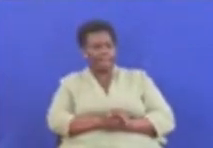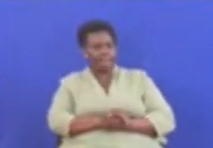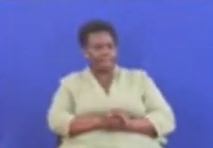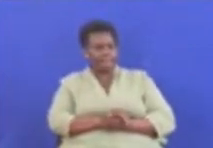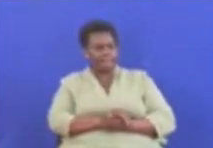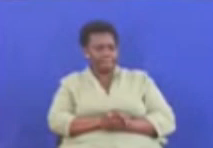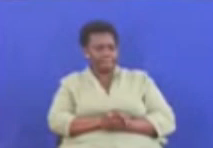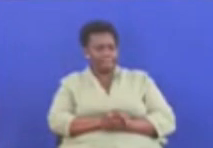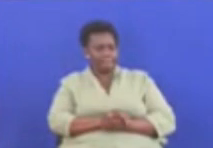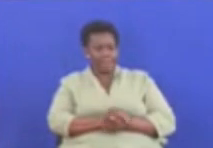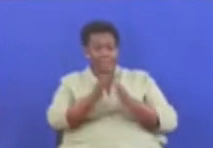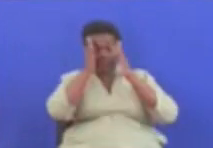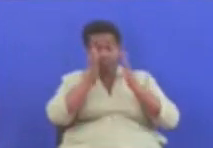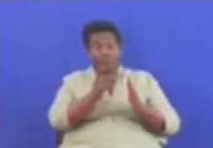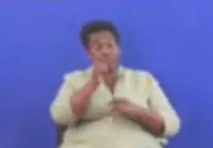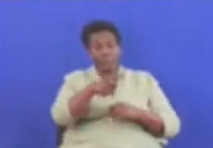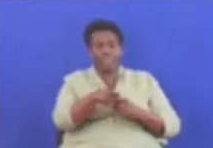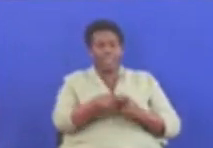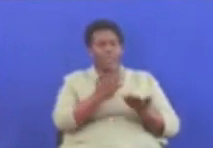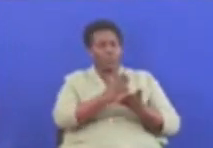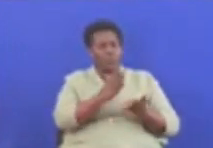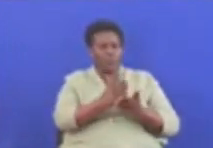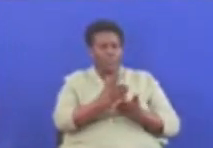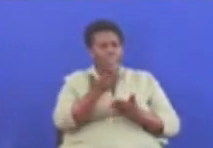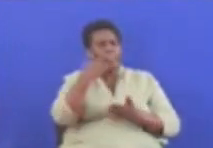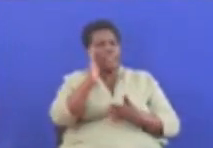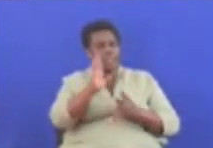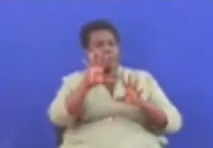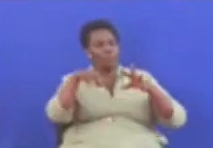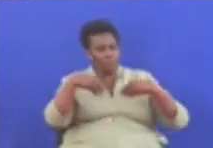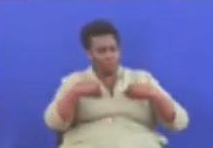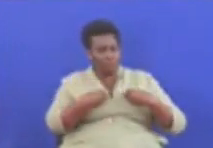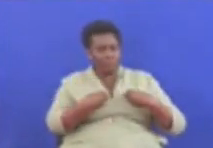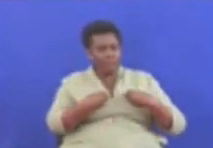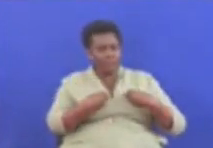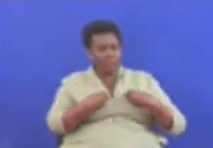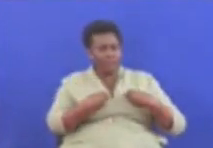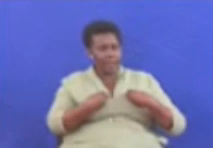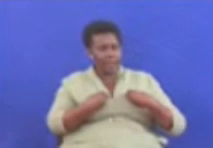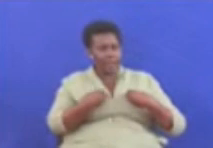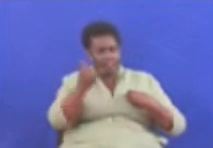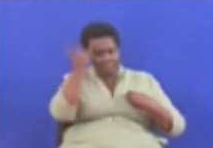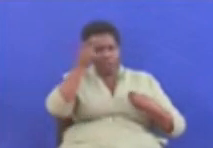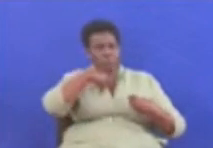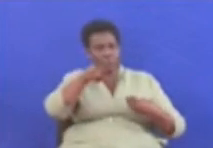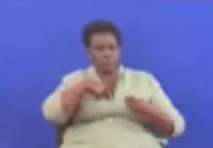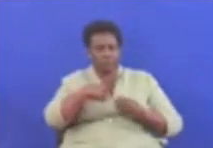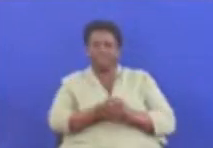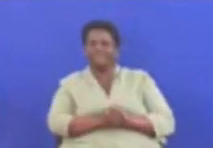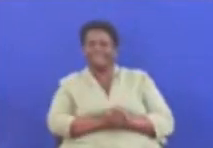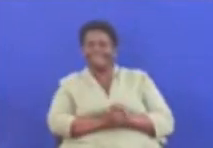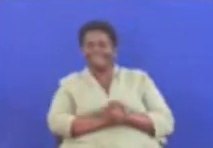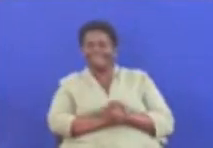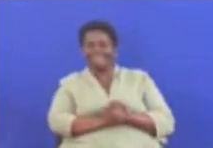Spika, serikali ilikubaliana na ushauri wa kamati na wamefanya mabadiliko kwa kuzingatia ushauri huo wa kamati.